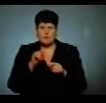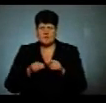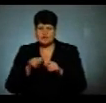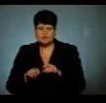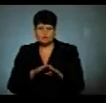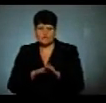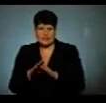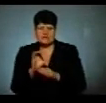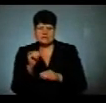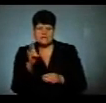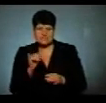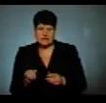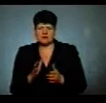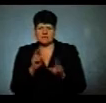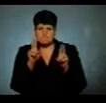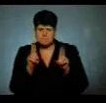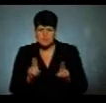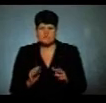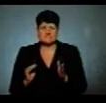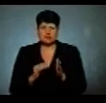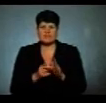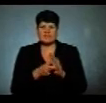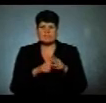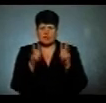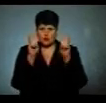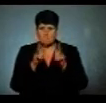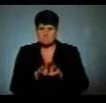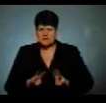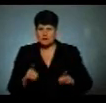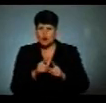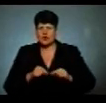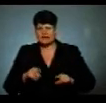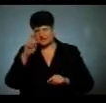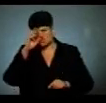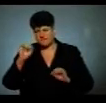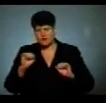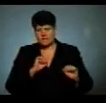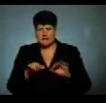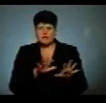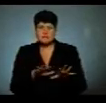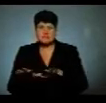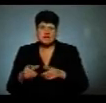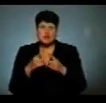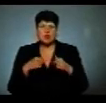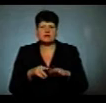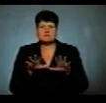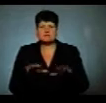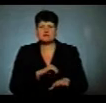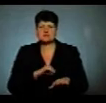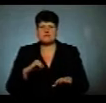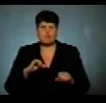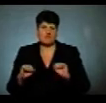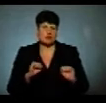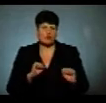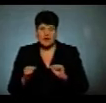дотримання санітарно-епідемічних правил, встановлених Кабінетом міністрів, органами державної влади на місцях та органами місцевого самоврядування.